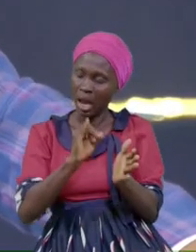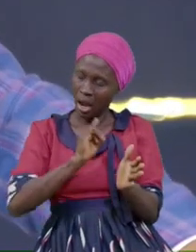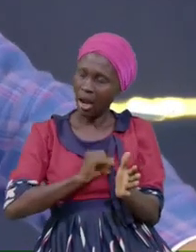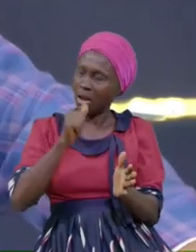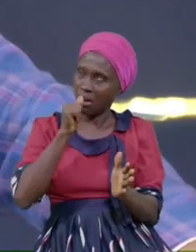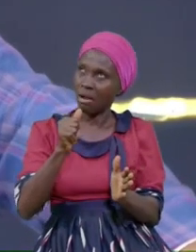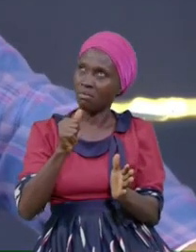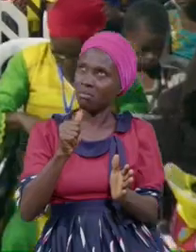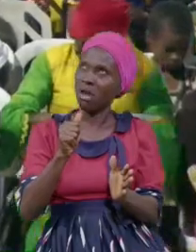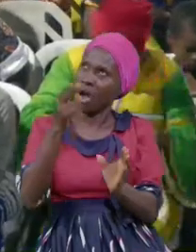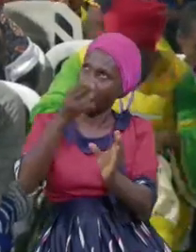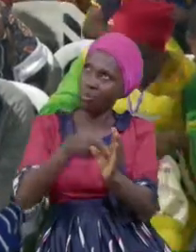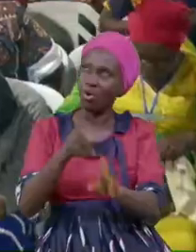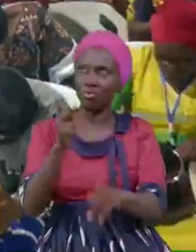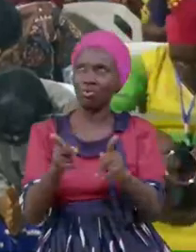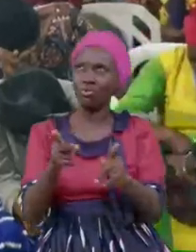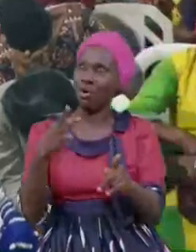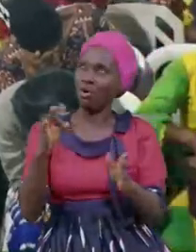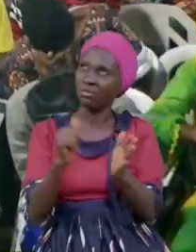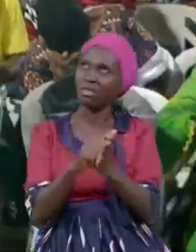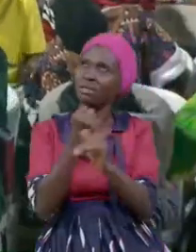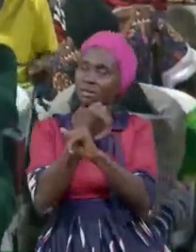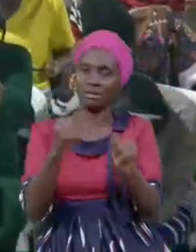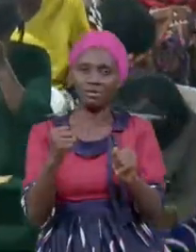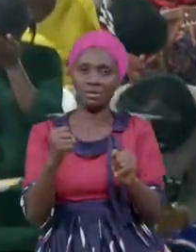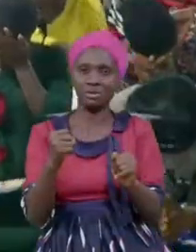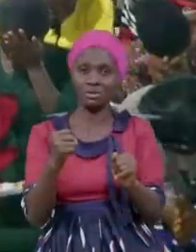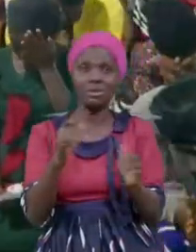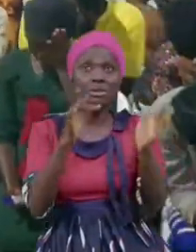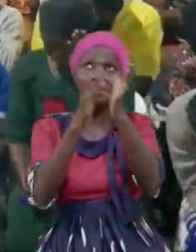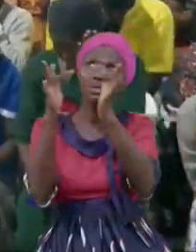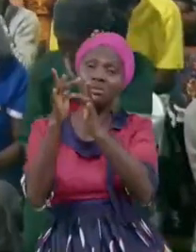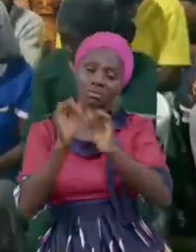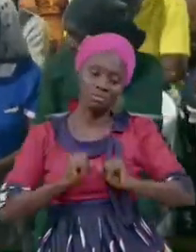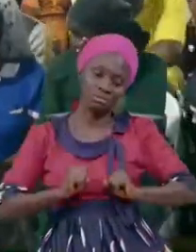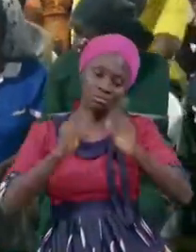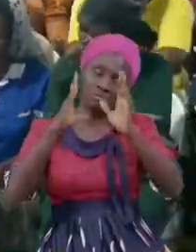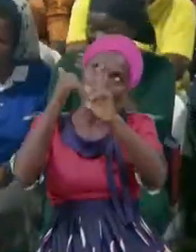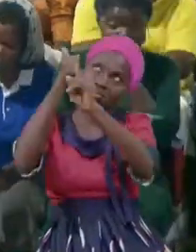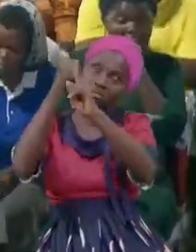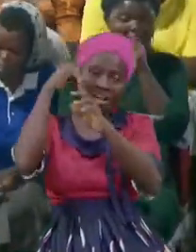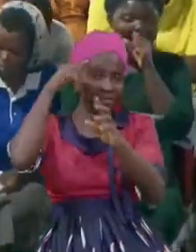et de ce salut. C'est pour tout le monde. Jésus s'est donné lui-même pour nous, pour vous et